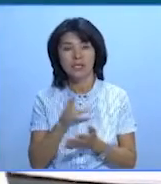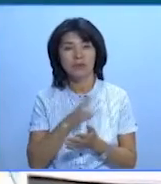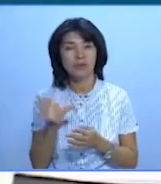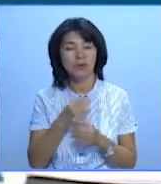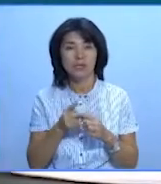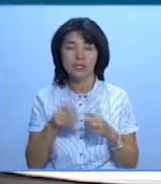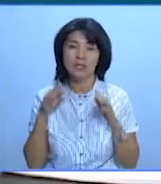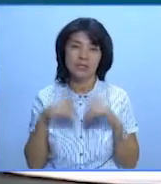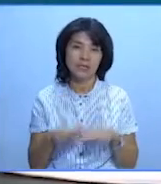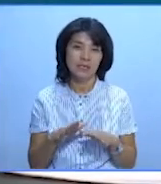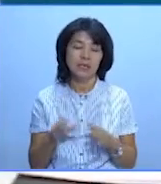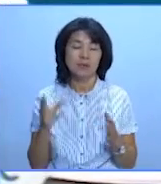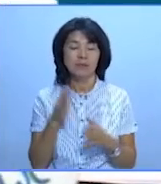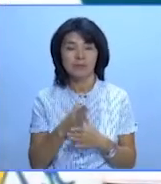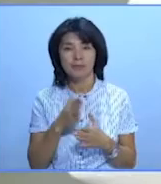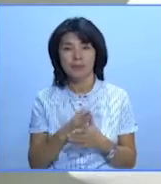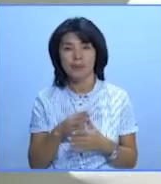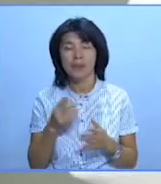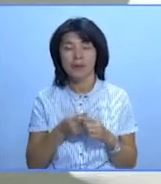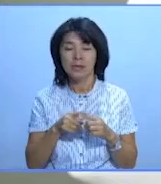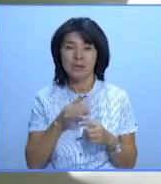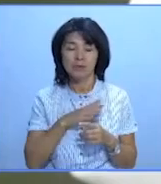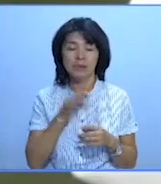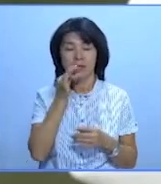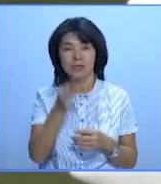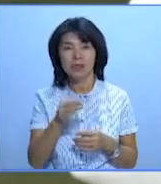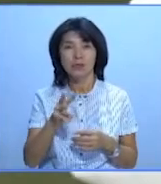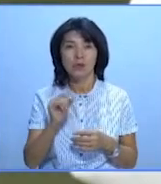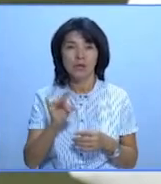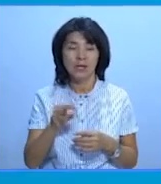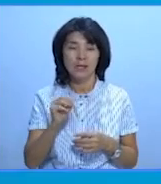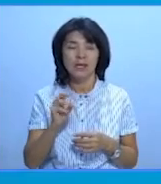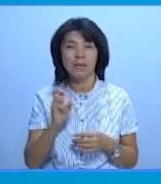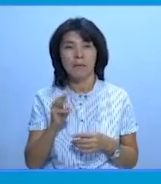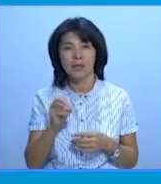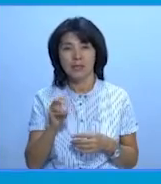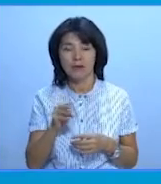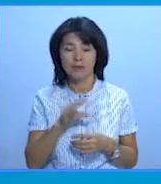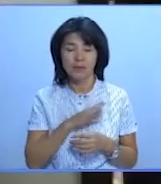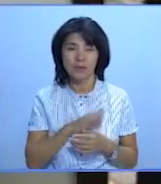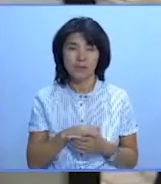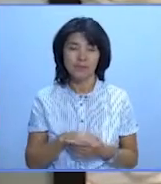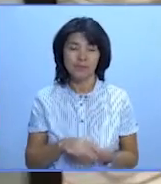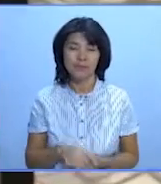ұйымына үміткер ретінде кәсіпкер Мұрат Қымбатов ұсынылған. Ал кеншілер мен энергетиктер шаһарынан 10 өтінім келіп түскен.